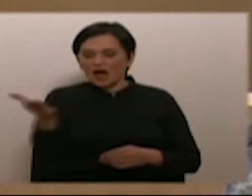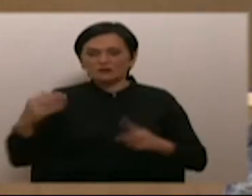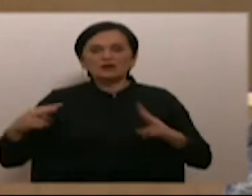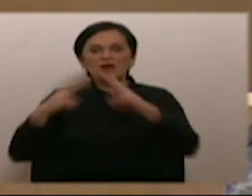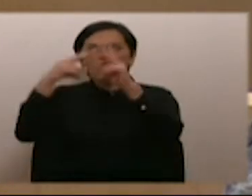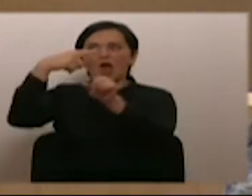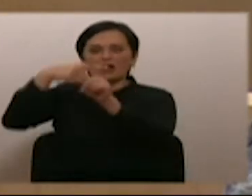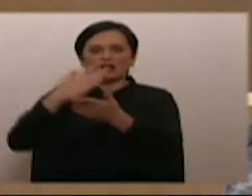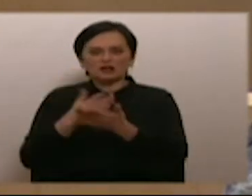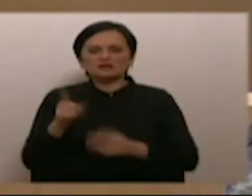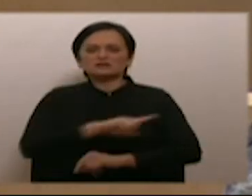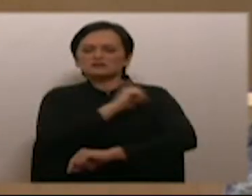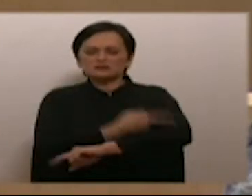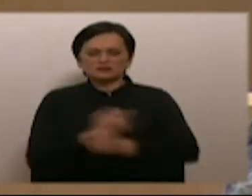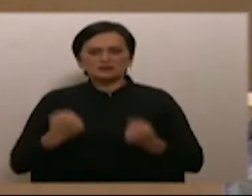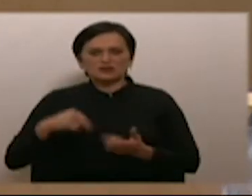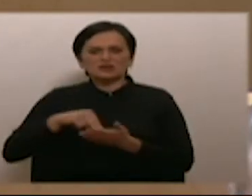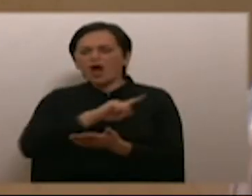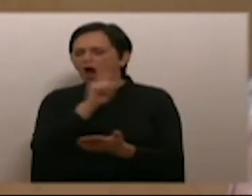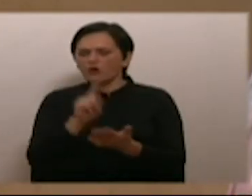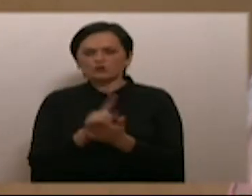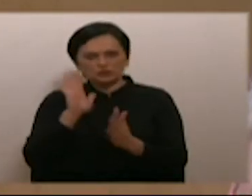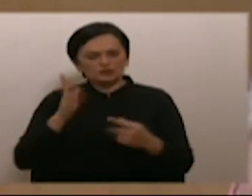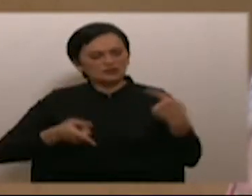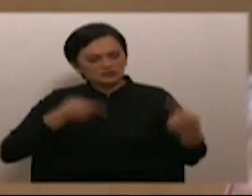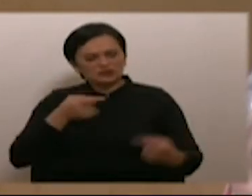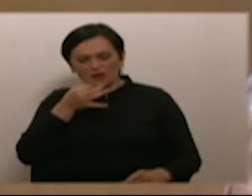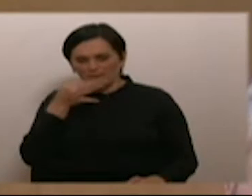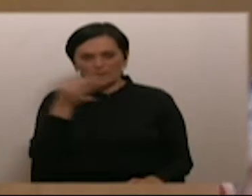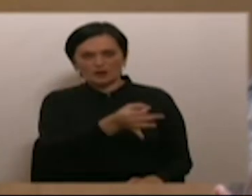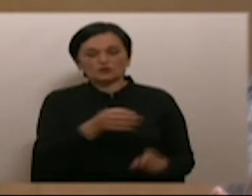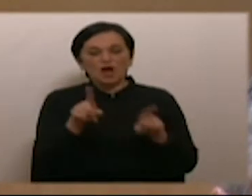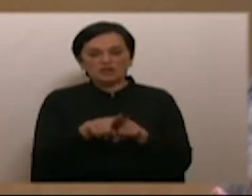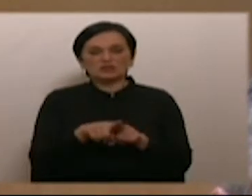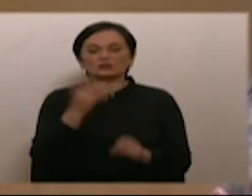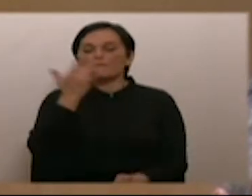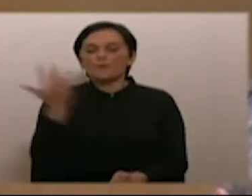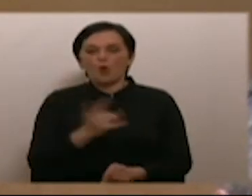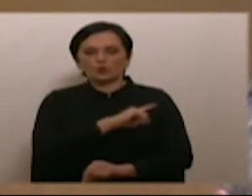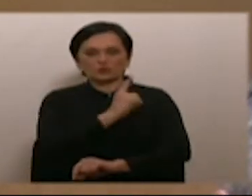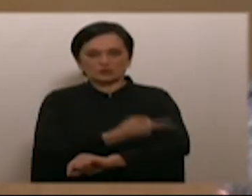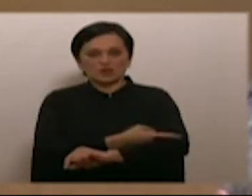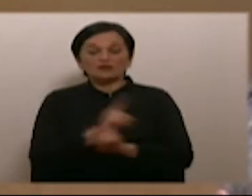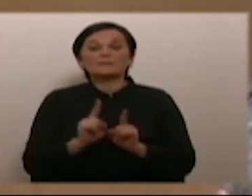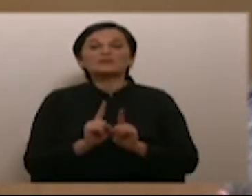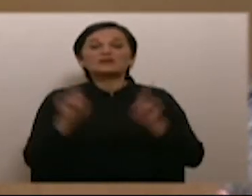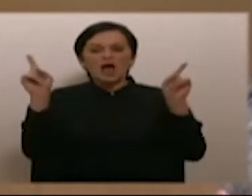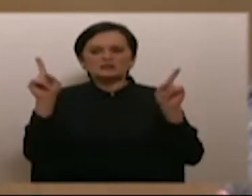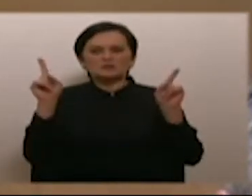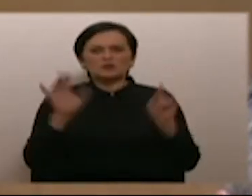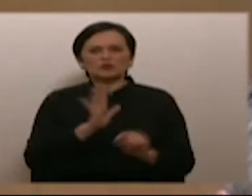არის შეურყეველი და აუცილებლად დაუპირისპირებენ სათანადო პასუხს ასეთ პოლიტიკურ ძალებს. განსაკუთრებით შემაშფოთებელი